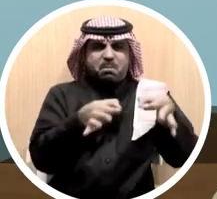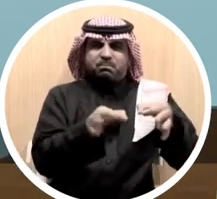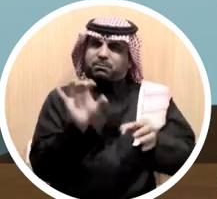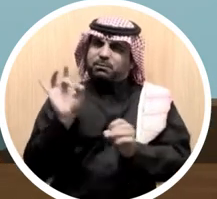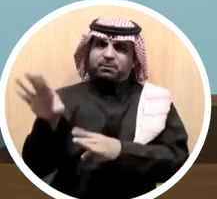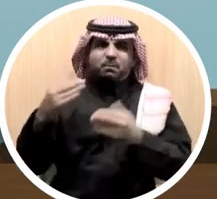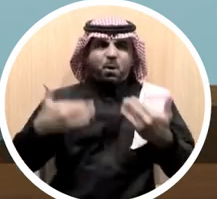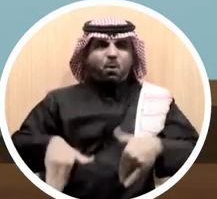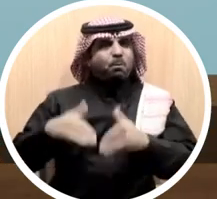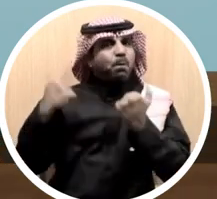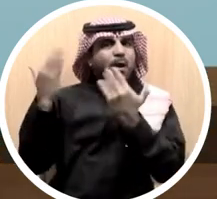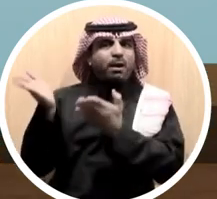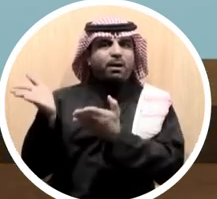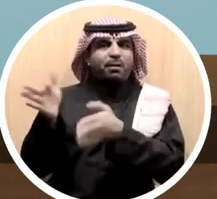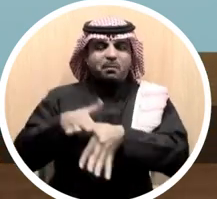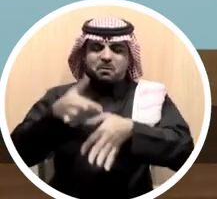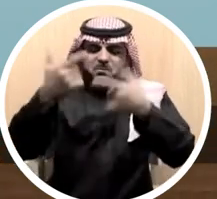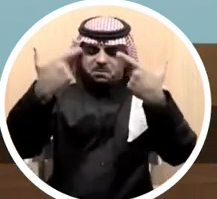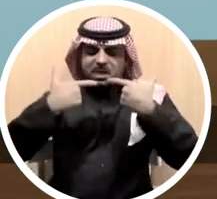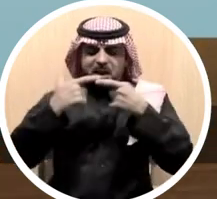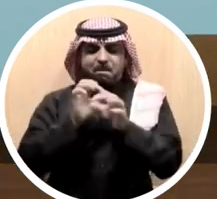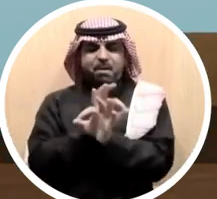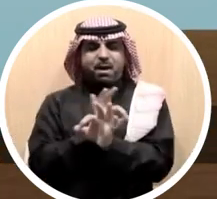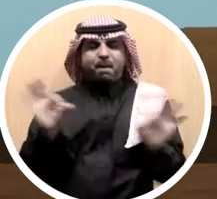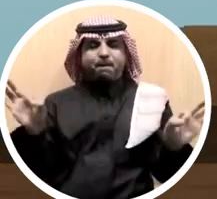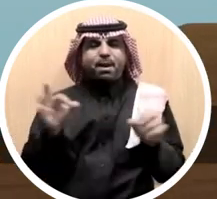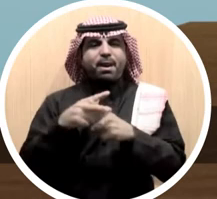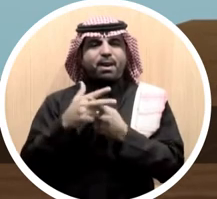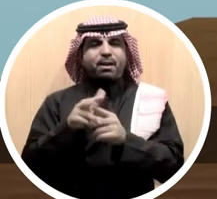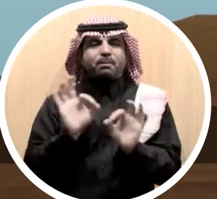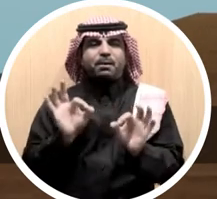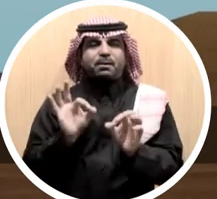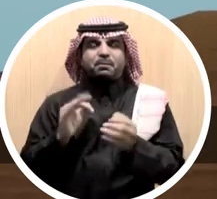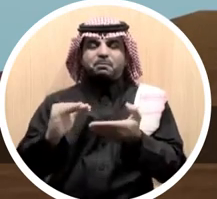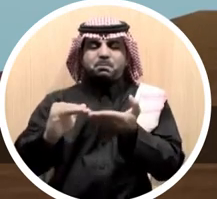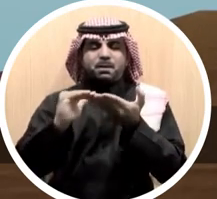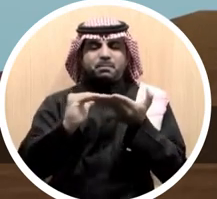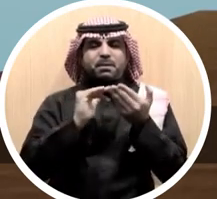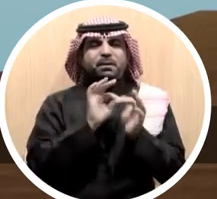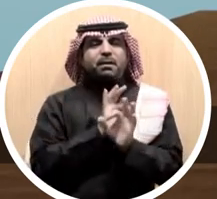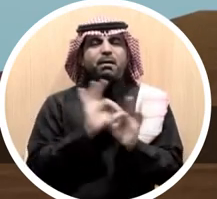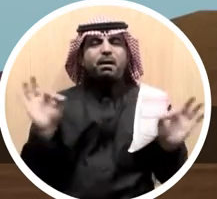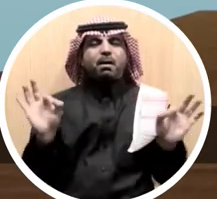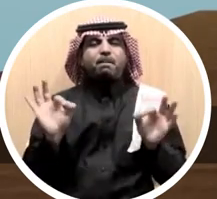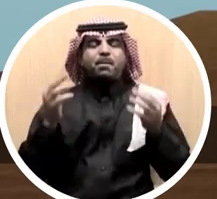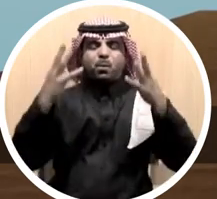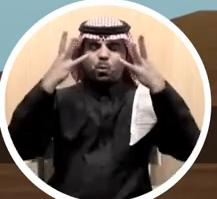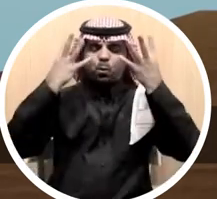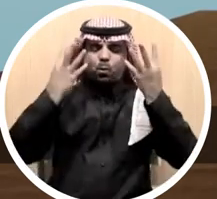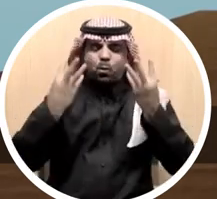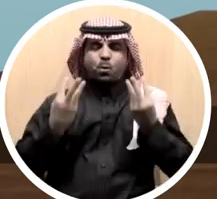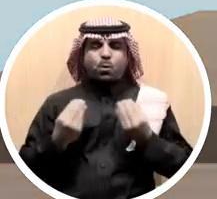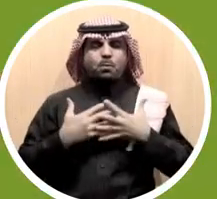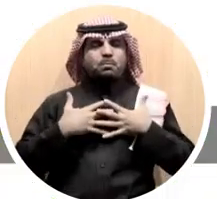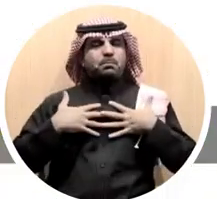أفضل وإنتاجية أعلى واستقرار في العمل لمدة أطول، ويعني ذلك تحقيق مكاسب مالية